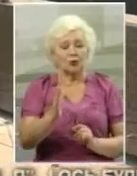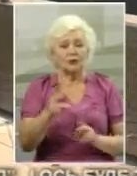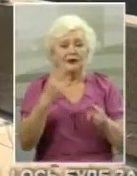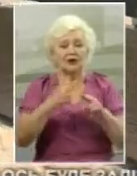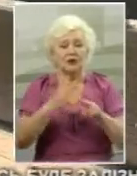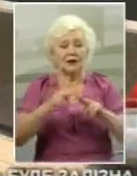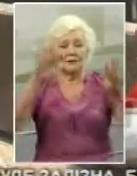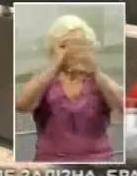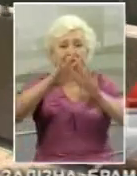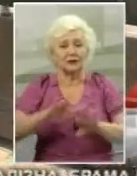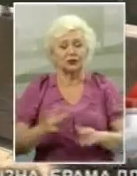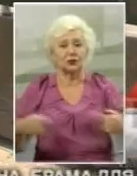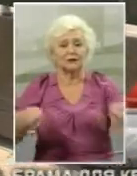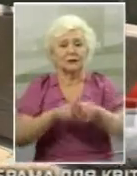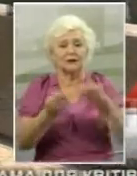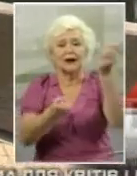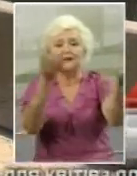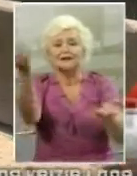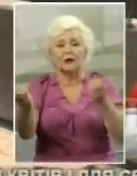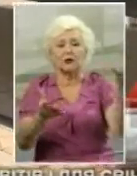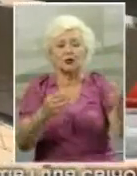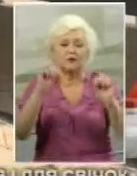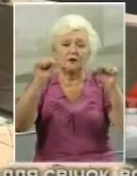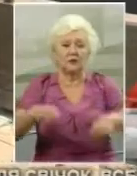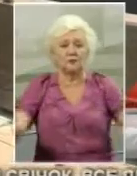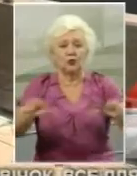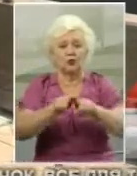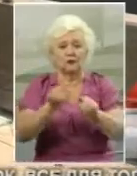железная решетка для цветов и, возможно, для